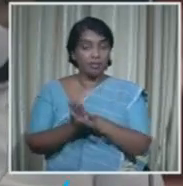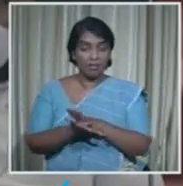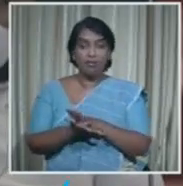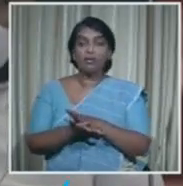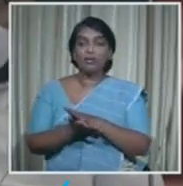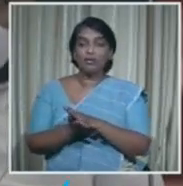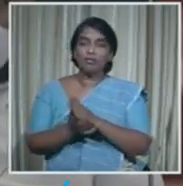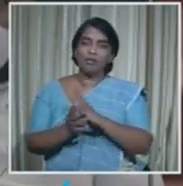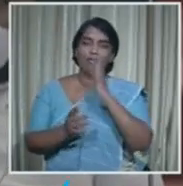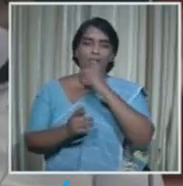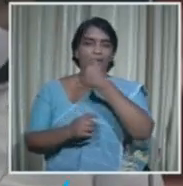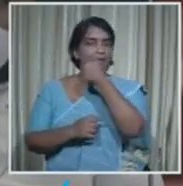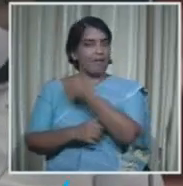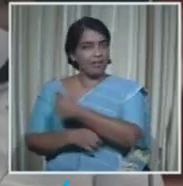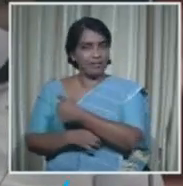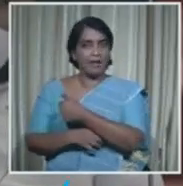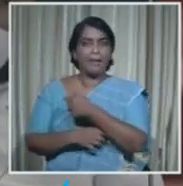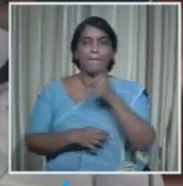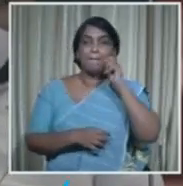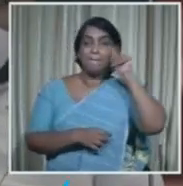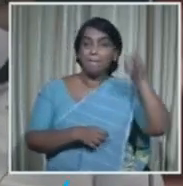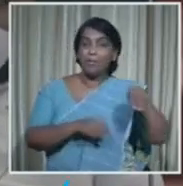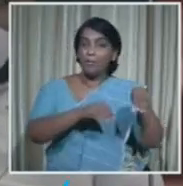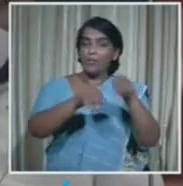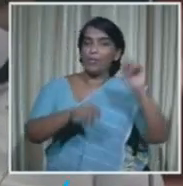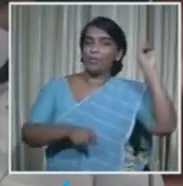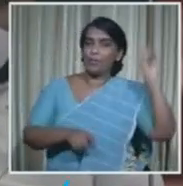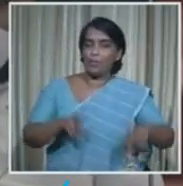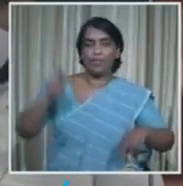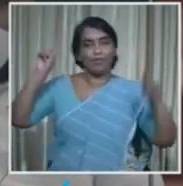අධ්‍යය ගන්නවා ගොවි අධ්‍යය ගන්නවා